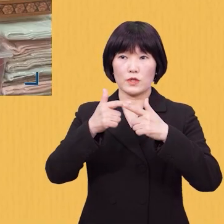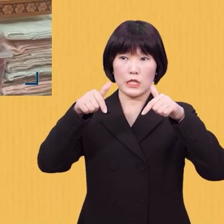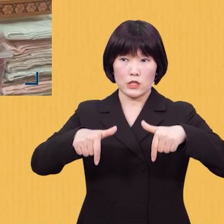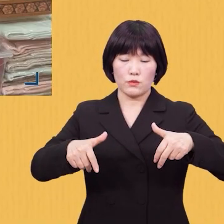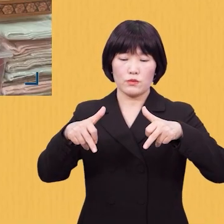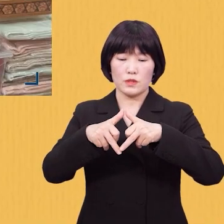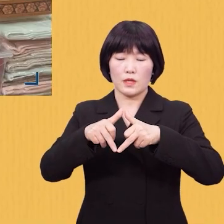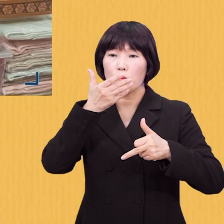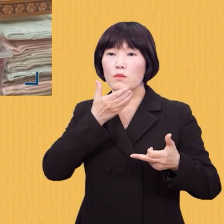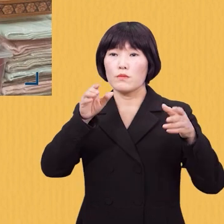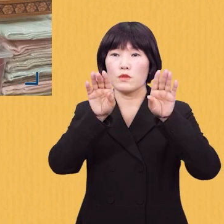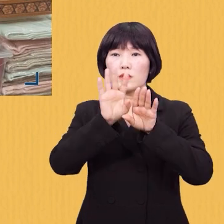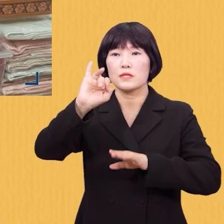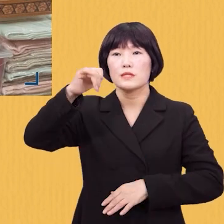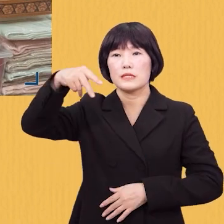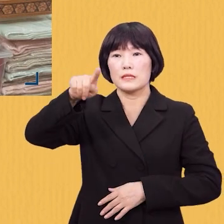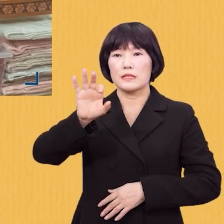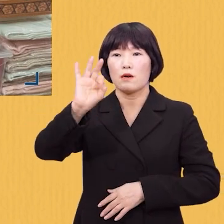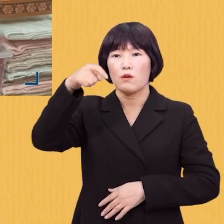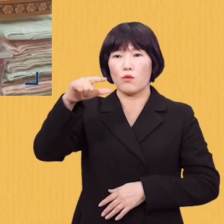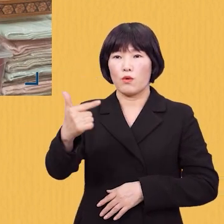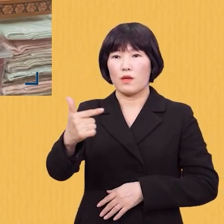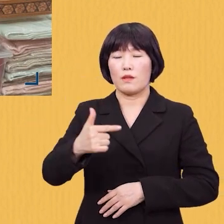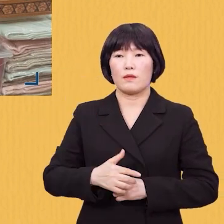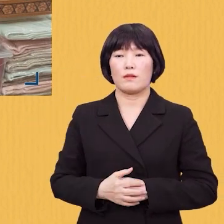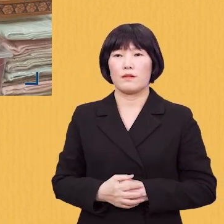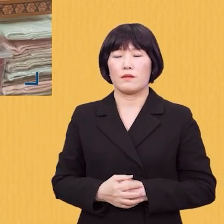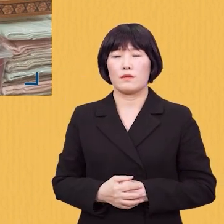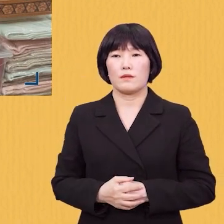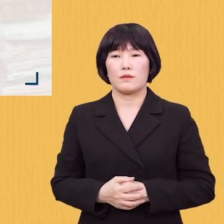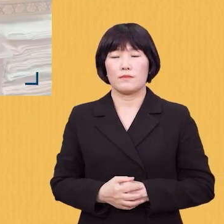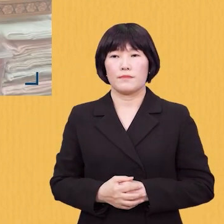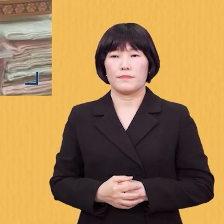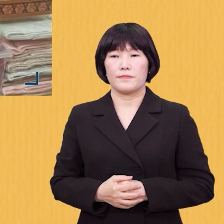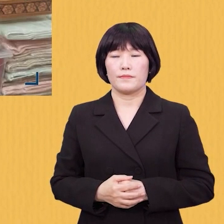부산광역시 서구장애인복지관 이성원님,